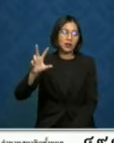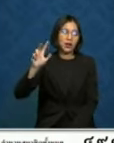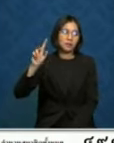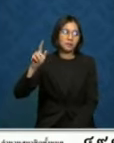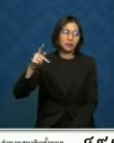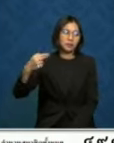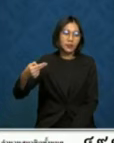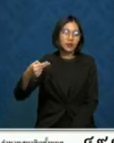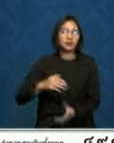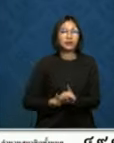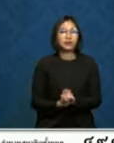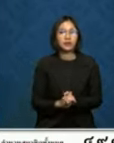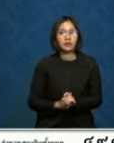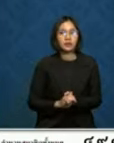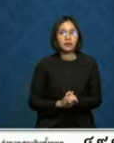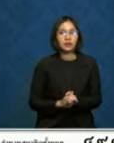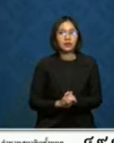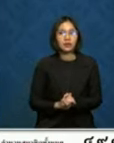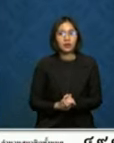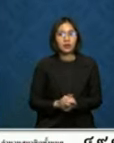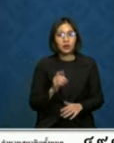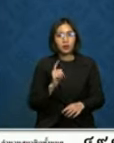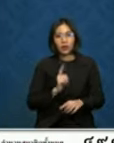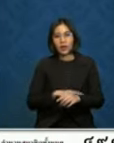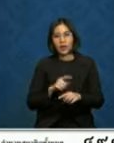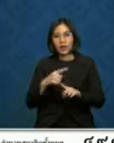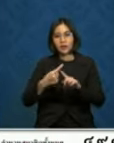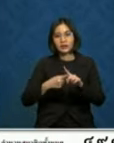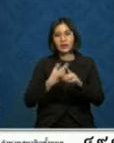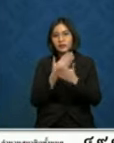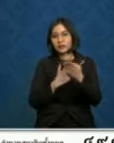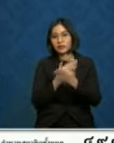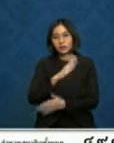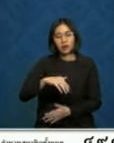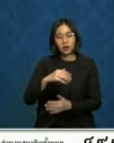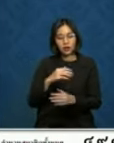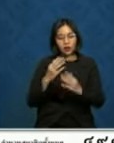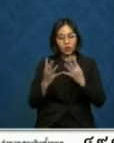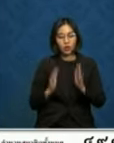128,235,600 บาทค่ะท่านประธานคะในระยะเวลาครึ่งเดือนที่ผู้ต้องขังต้องอบ